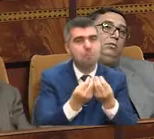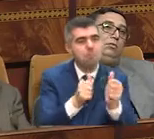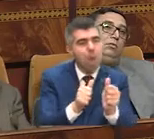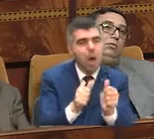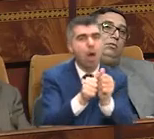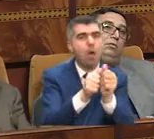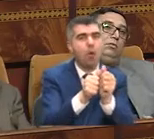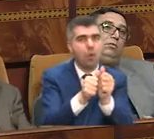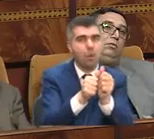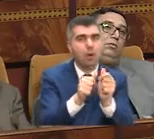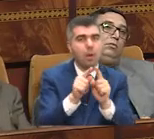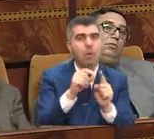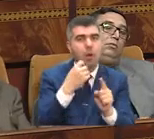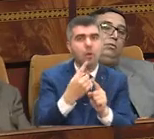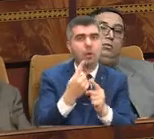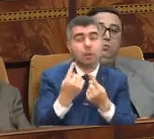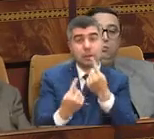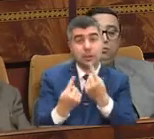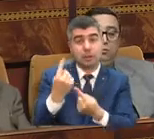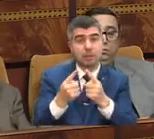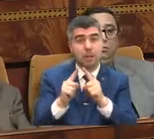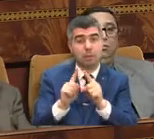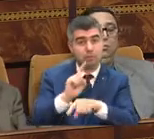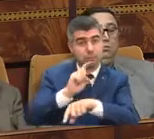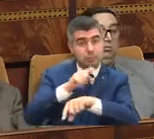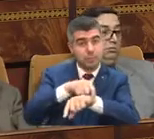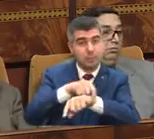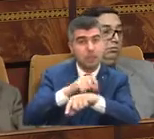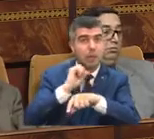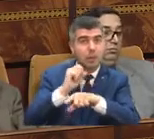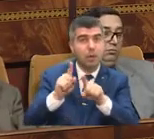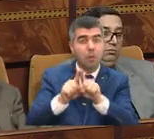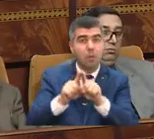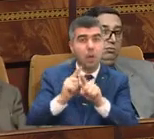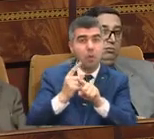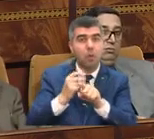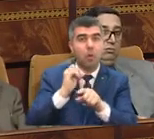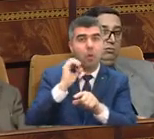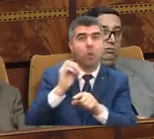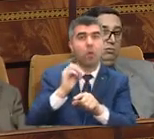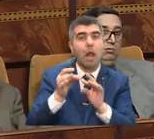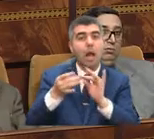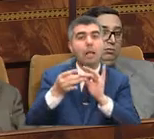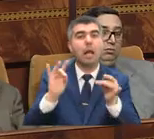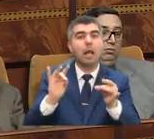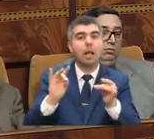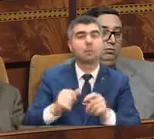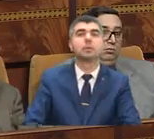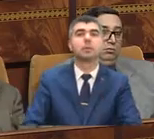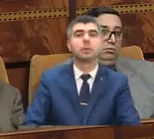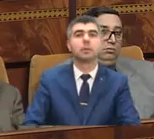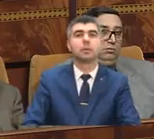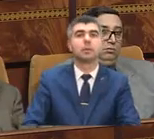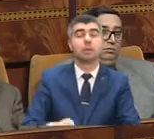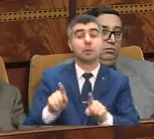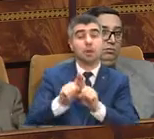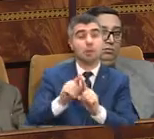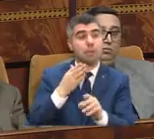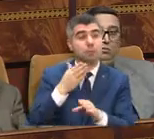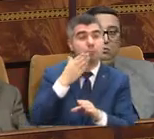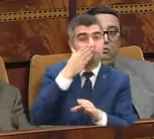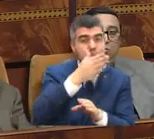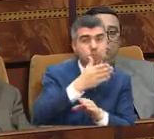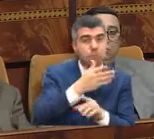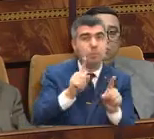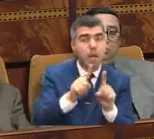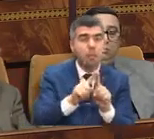سياحي باش يعملها براسري الكترونيك في يدو، نعطيو لهذاك السائح لهذاك المرشد ويدوزوا للقياده